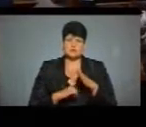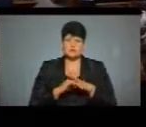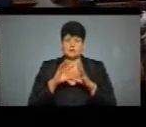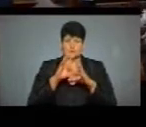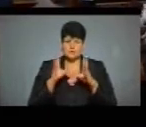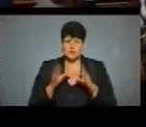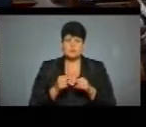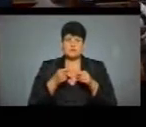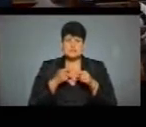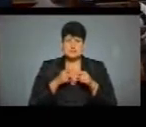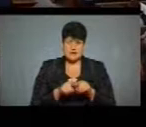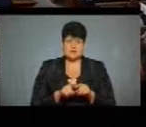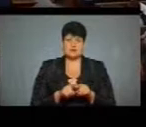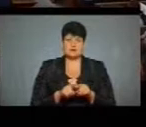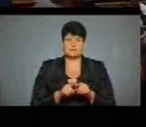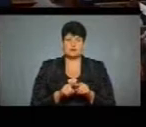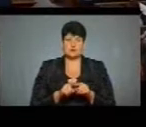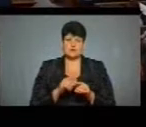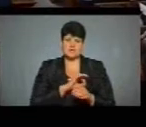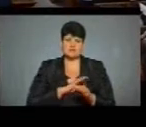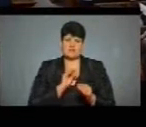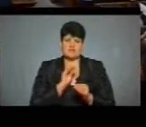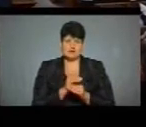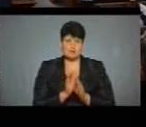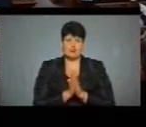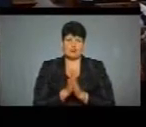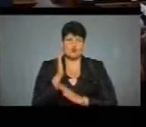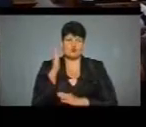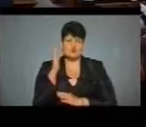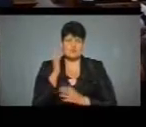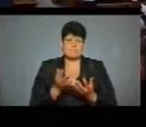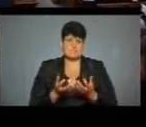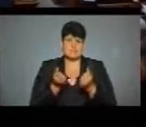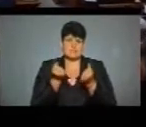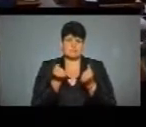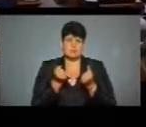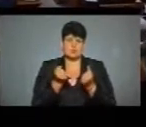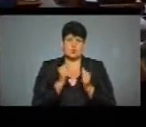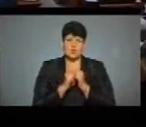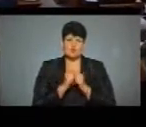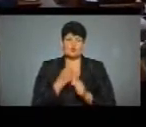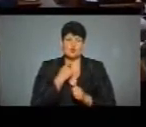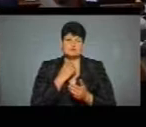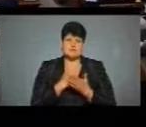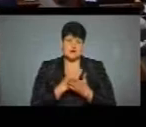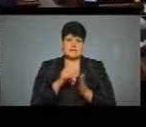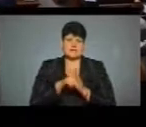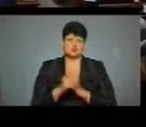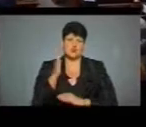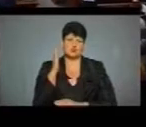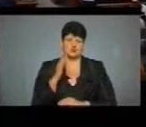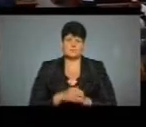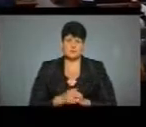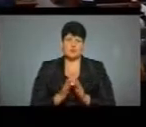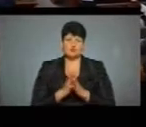з техніко-юридичними правками. Прошу проголосувати, прошу підтримати, колеги. Кожен голос має значення. Голосуємо.